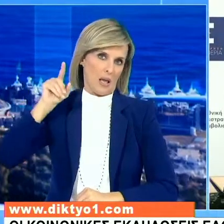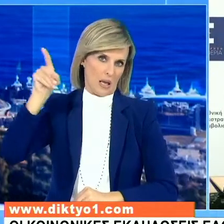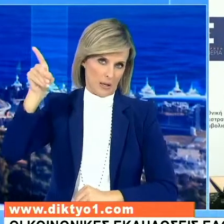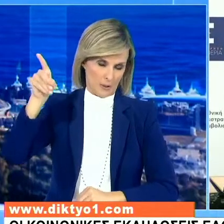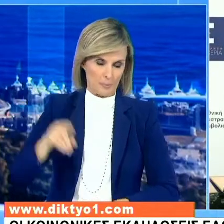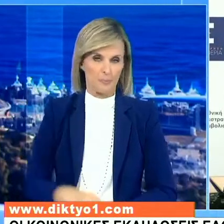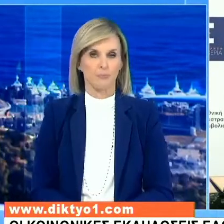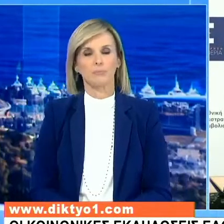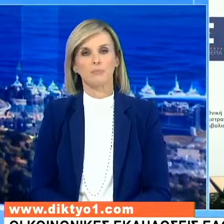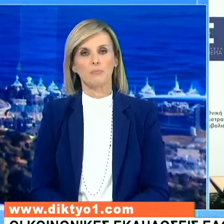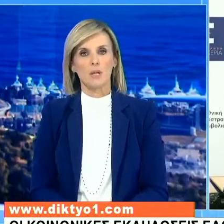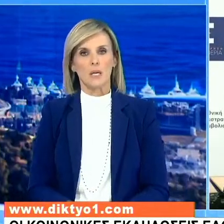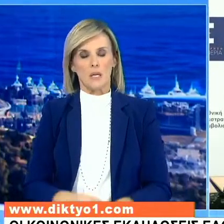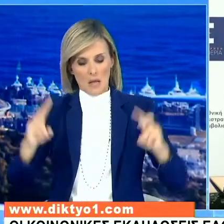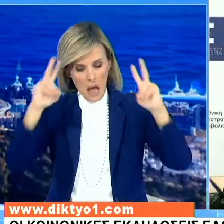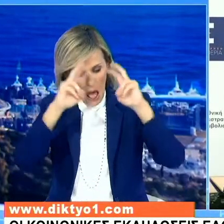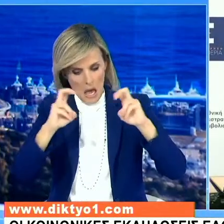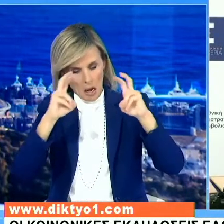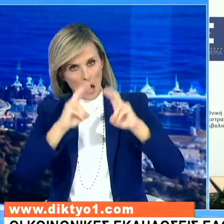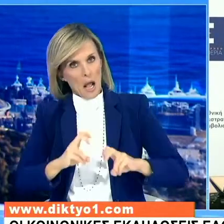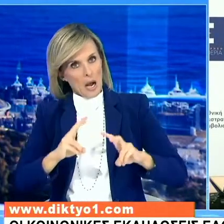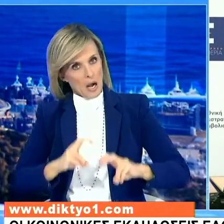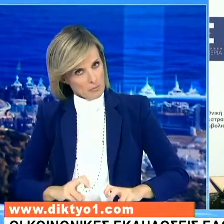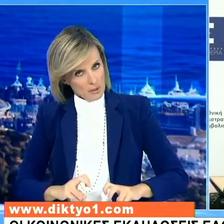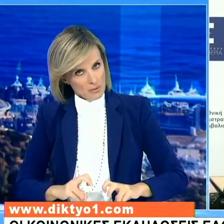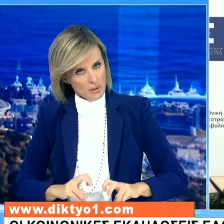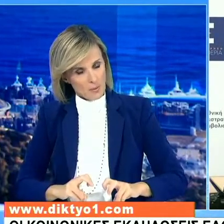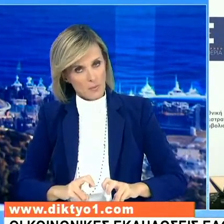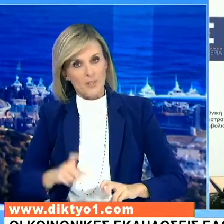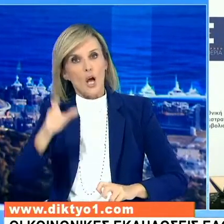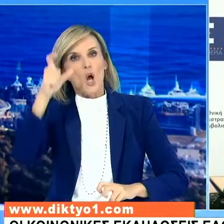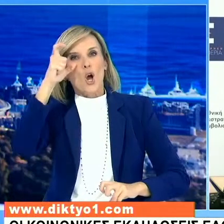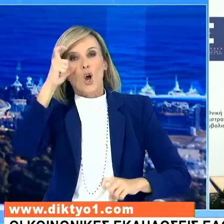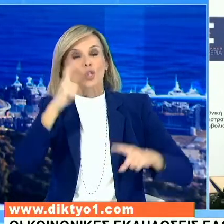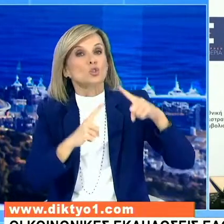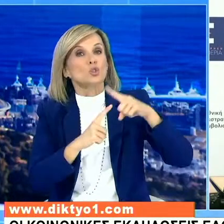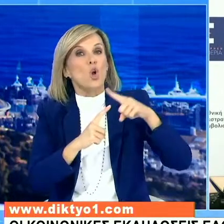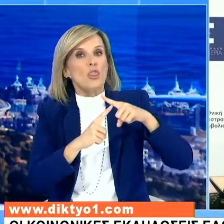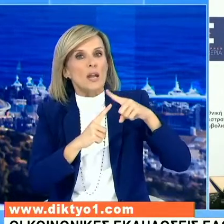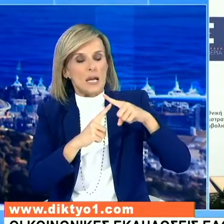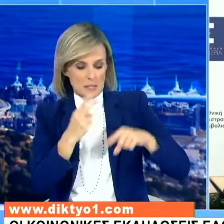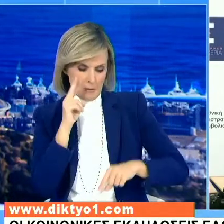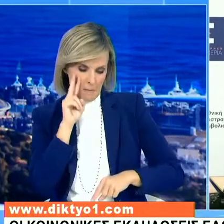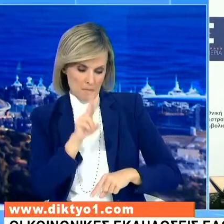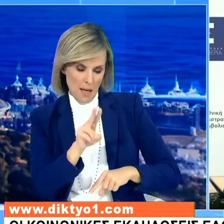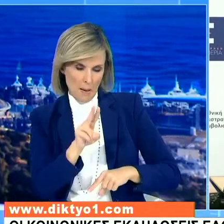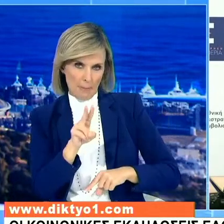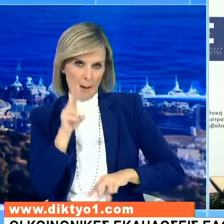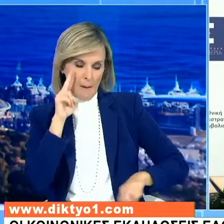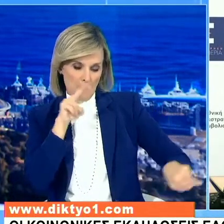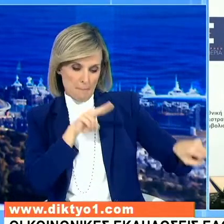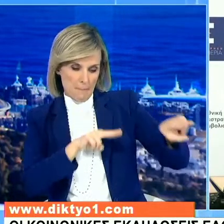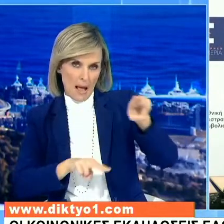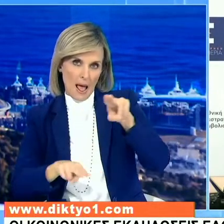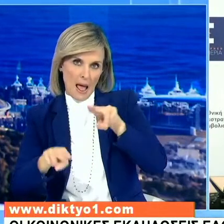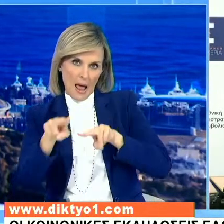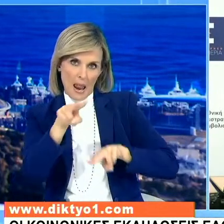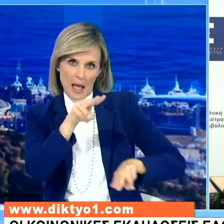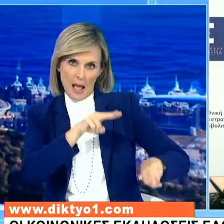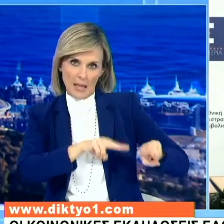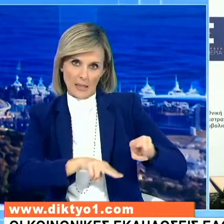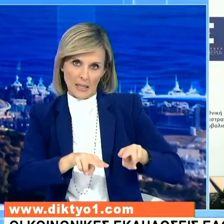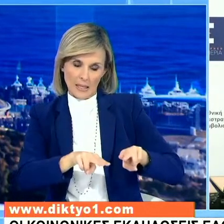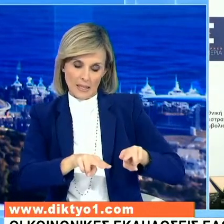των δεδομένων από τον κύριο Τσιόδρα, φαίνεται η γραμμική συσχέτιση που υπάρχει μεταξύ της εμβολιαστικής κάλυψης και του επιδημιολογικού